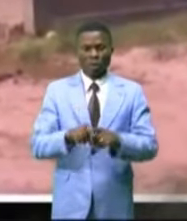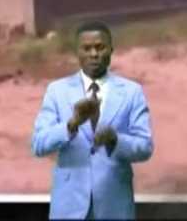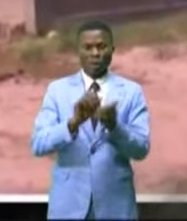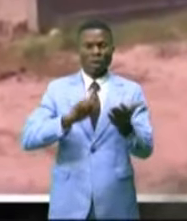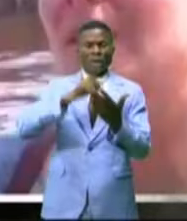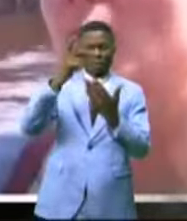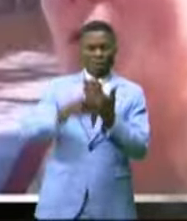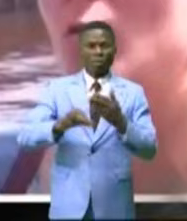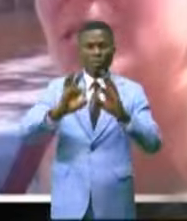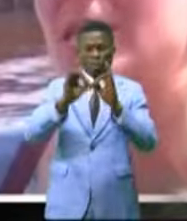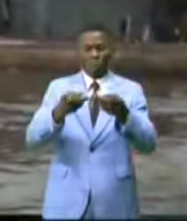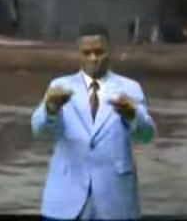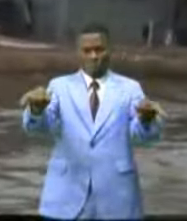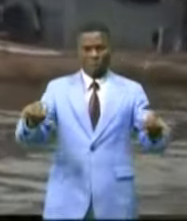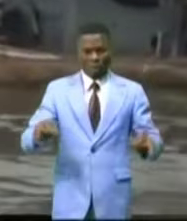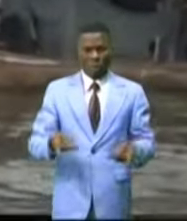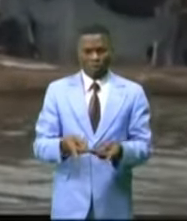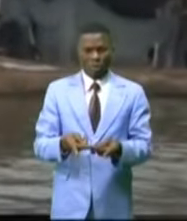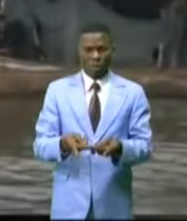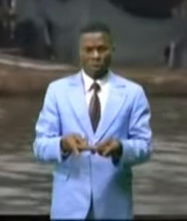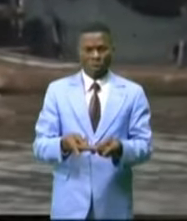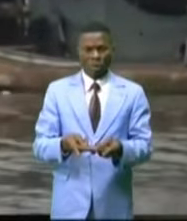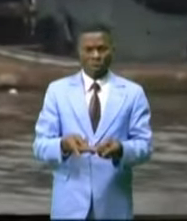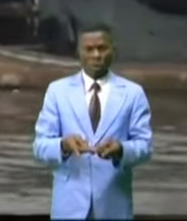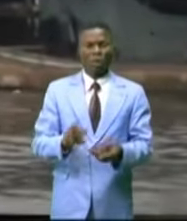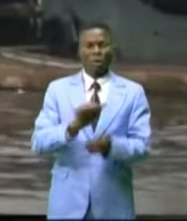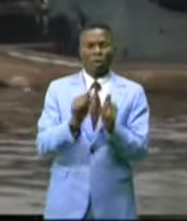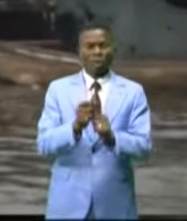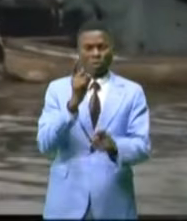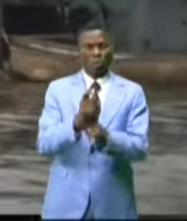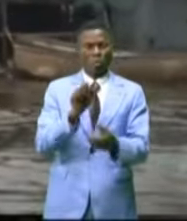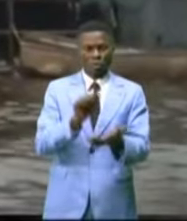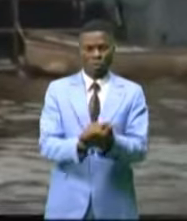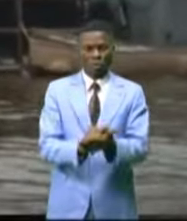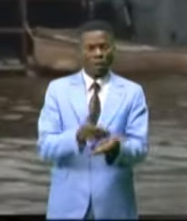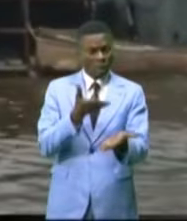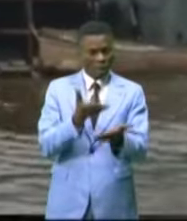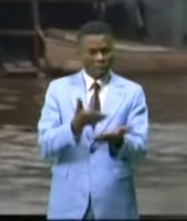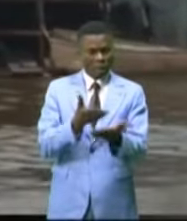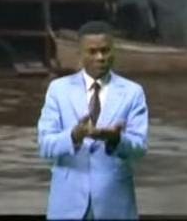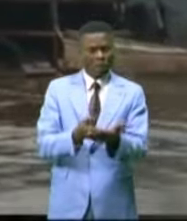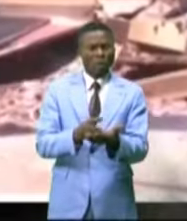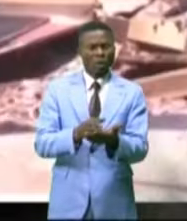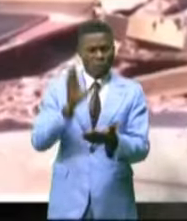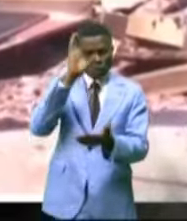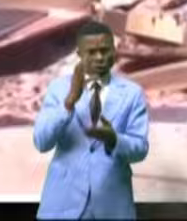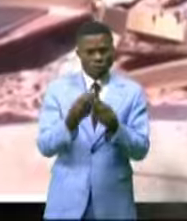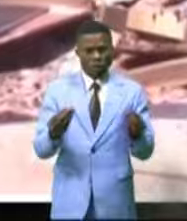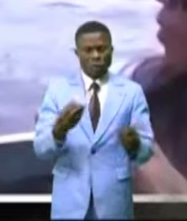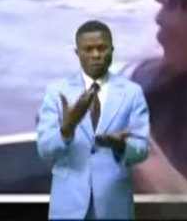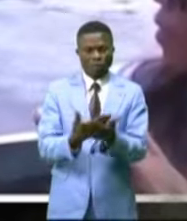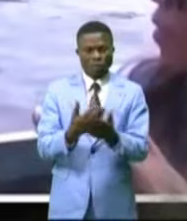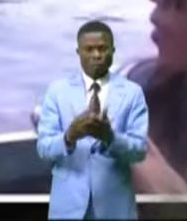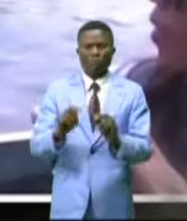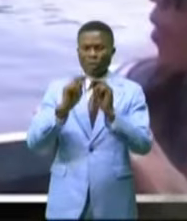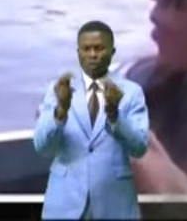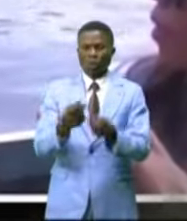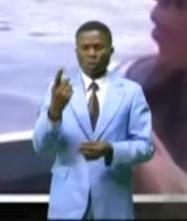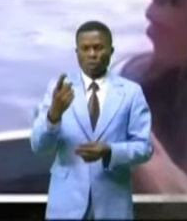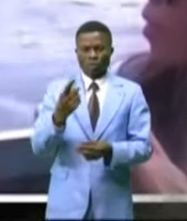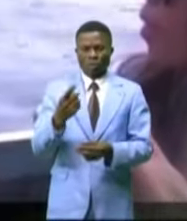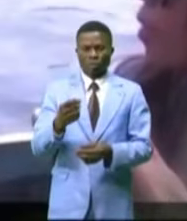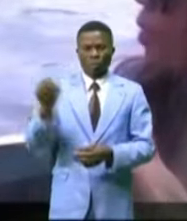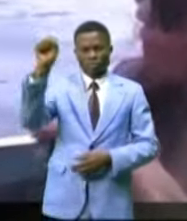urbanistique qui qui pourrait causer des des des problèmes et ça c'est quelque chose qu'il faudra regarder ensemble la Suède est déjà